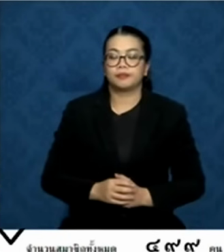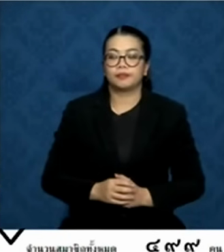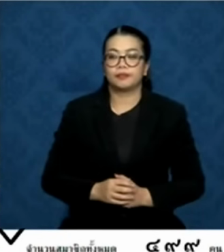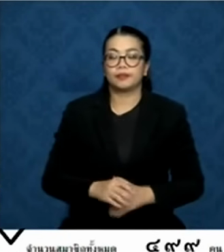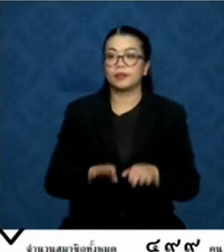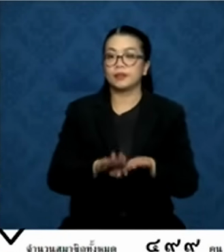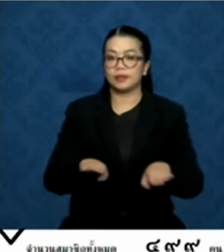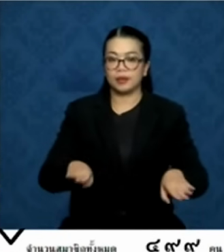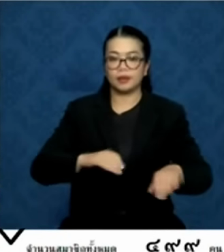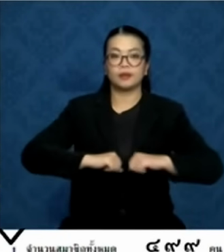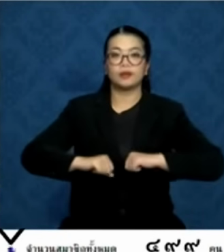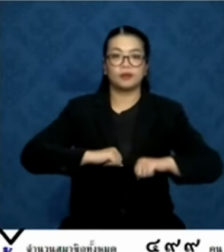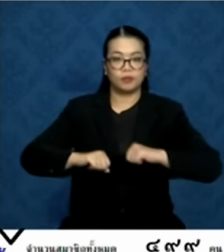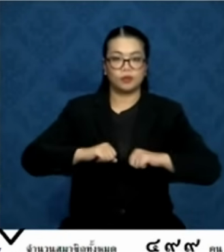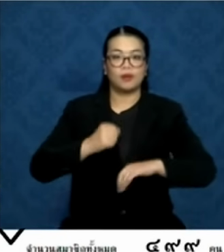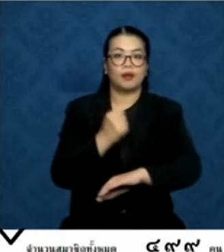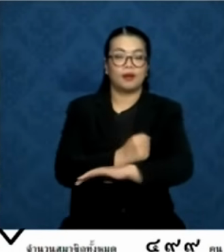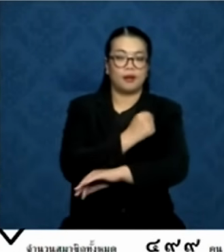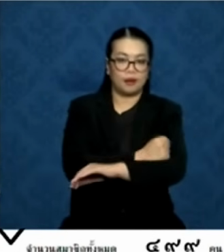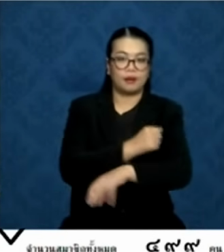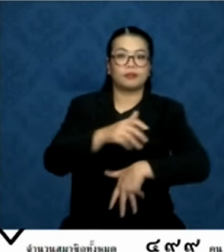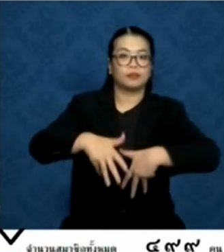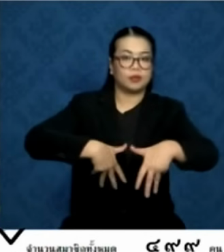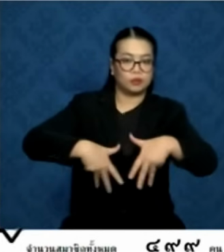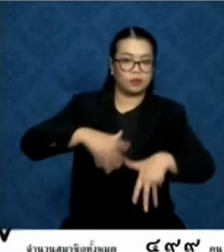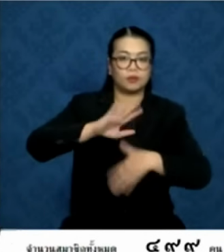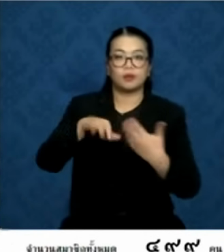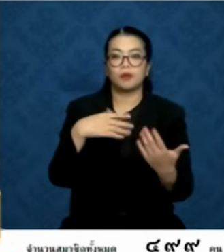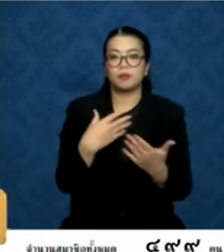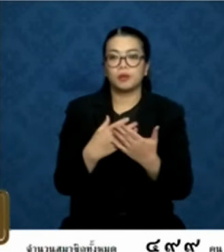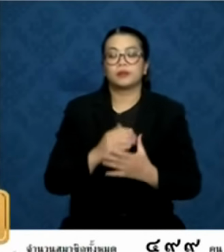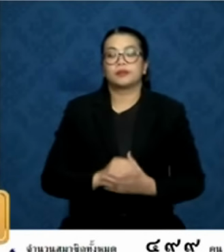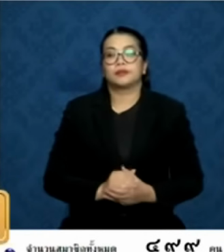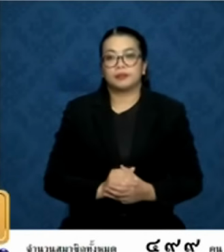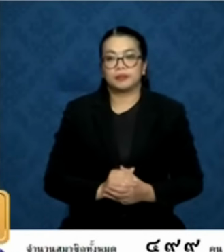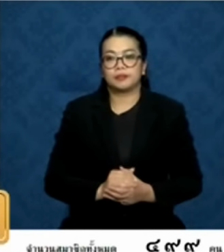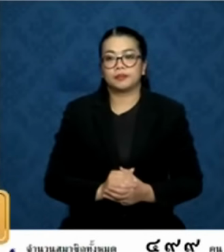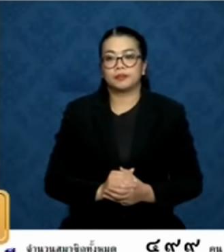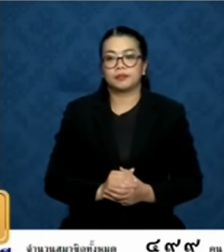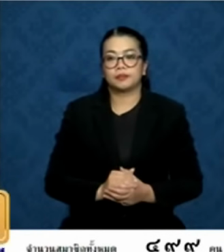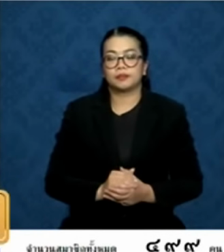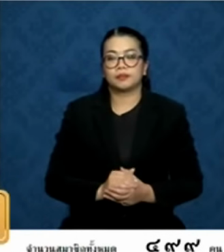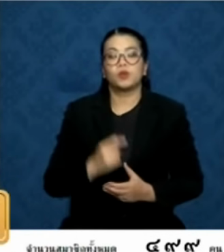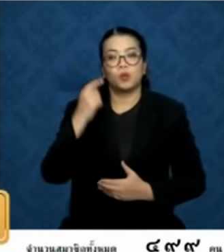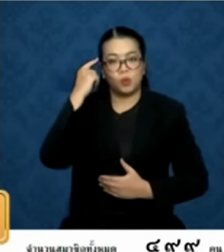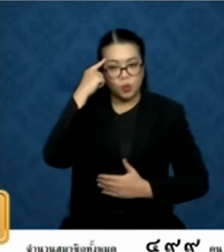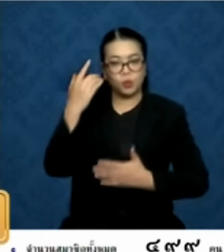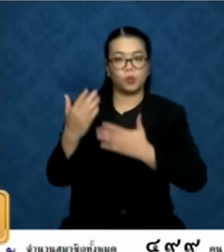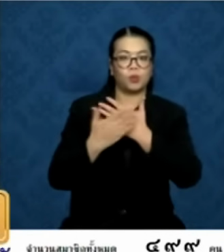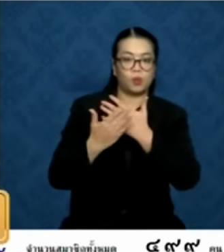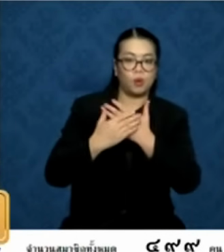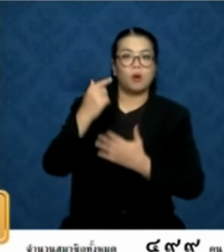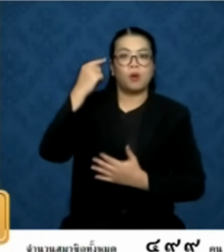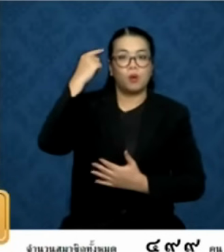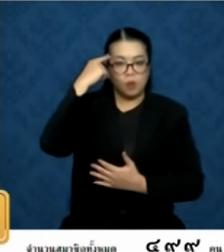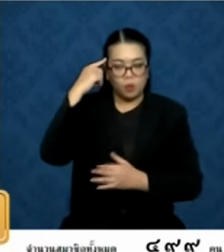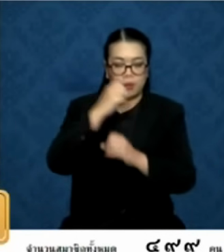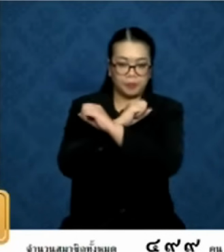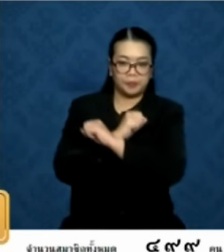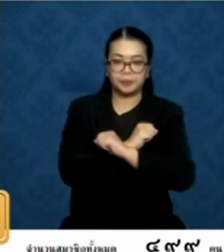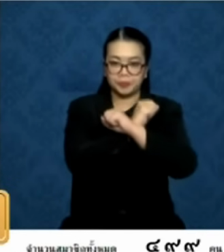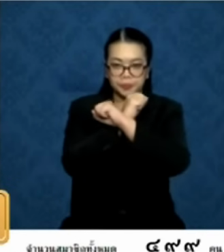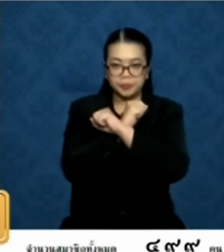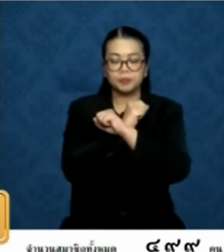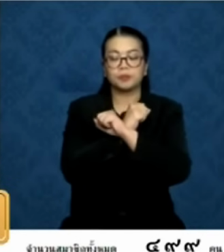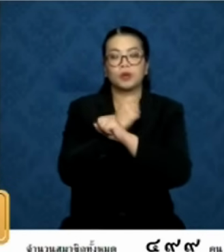ขเด็กเยาวชนผู้ใช้แรงงานและประชาชนทุกกลุ่มเป้าหมายมีภูมิคุ้มกันรู้เท่าทันและปลอดภัยจากยา